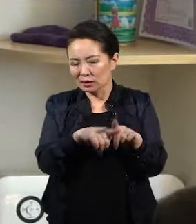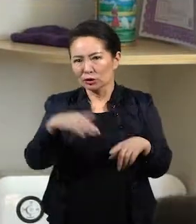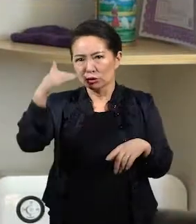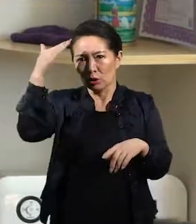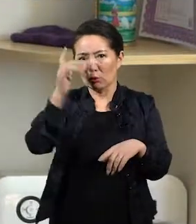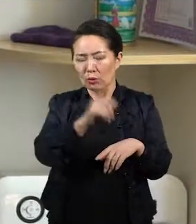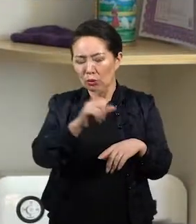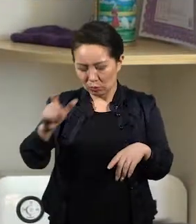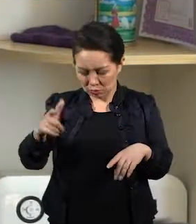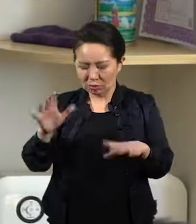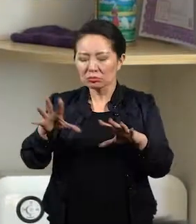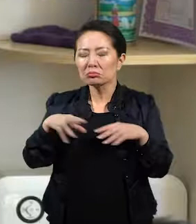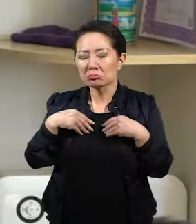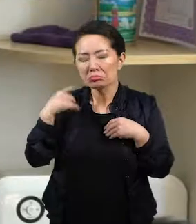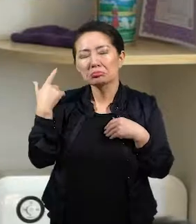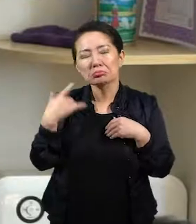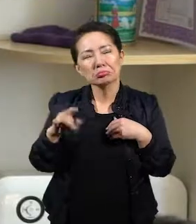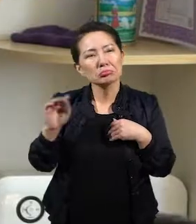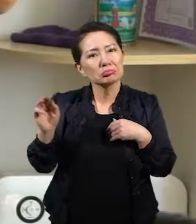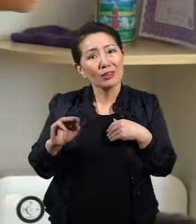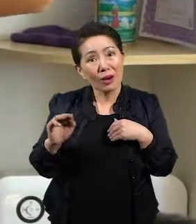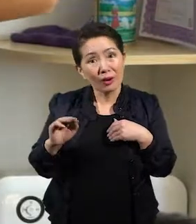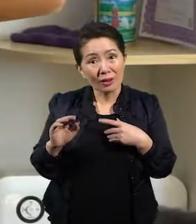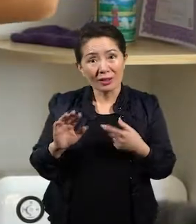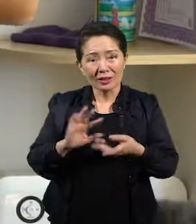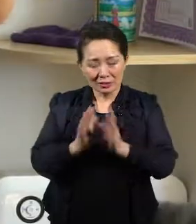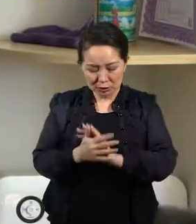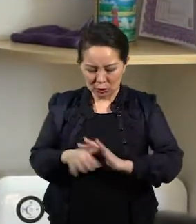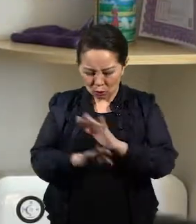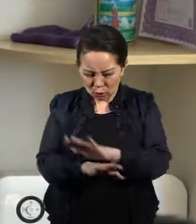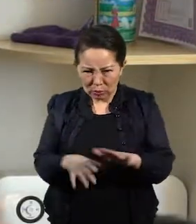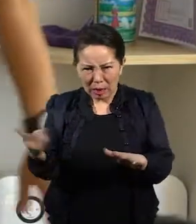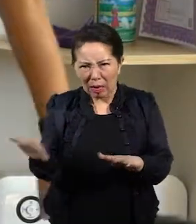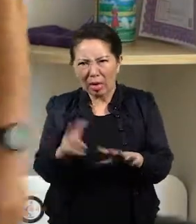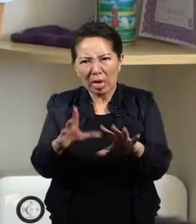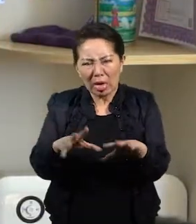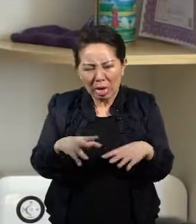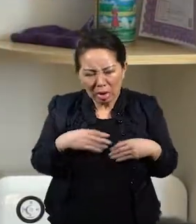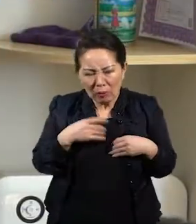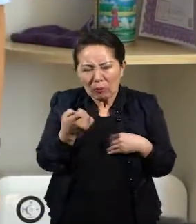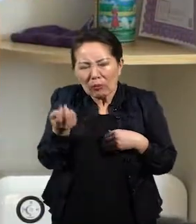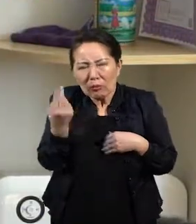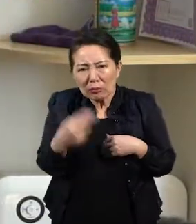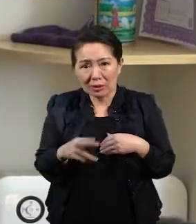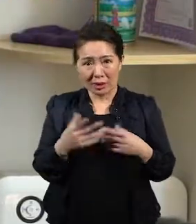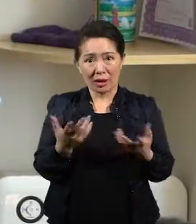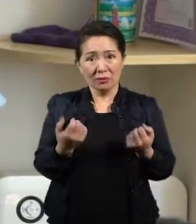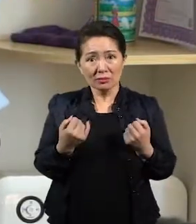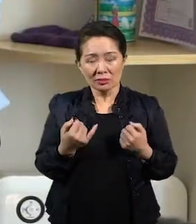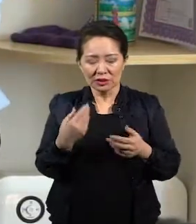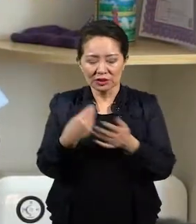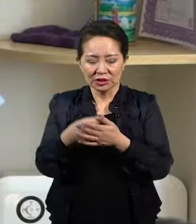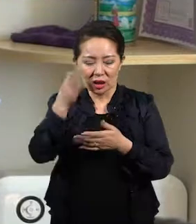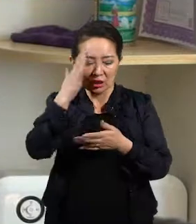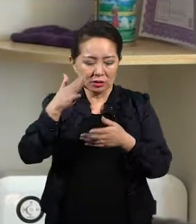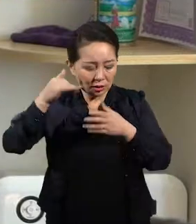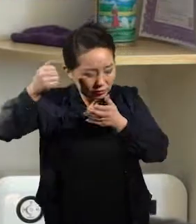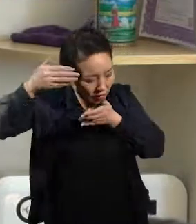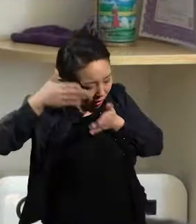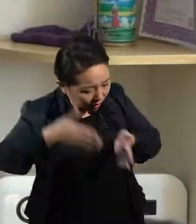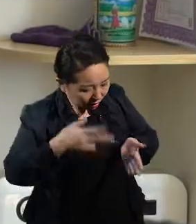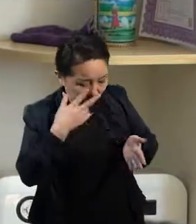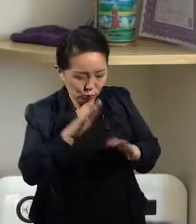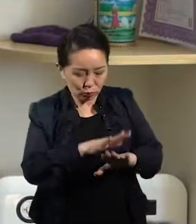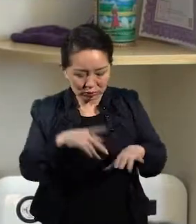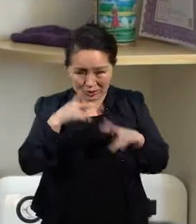том хүмүүс энийг нэг гайгуулж авах хүүхдүүд нь энийг жоохон өндөрүүлж авдаг гэдэг яг түүний нэгэн дагуу одоо ингээд эцэг эхчүүд хараа хяналтад хүүхдүүдтэй